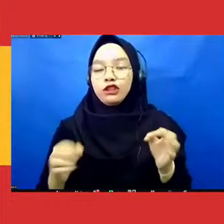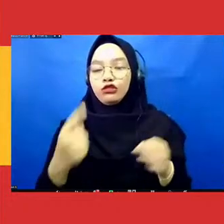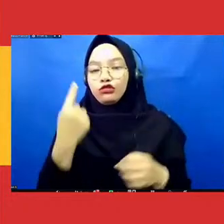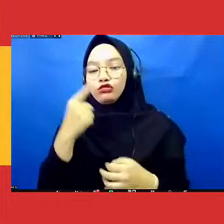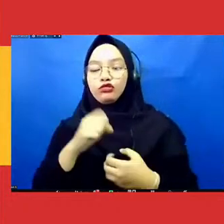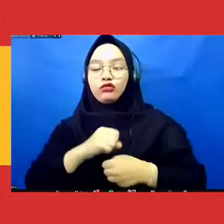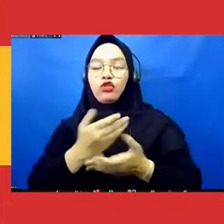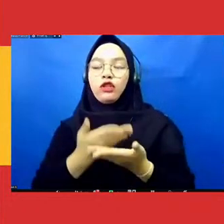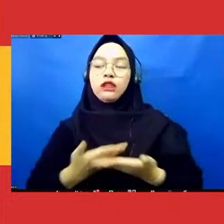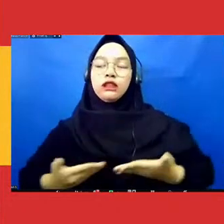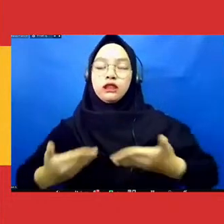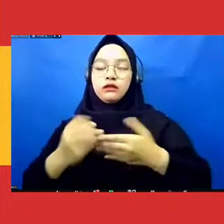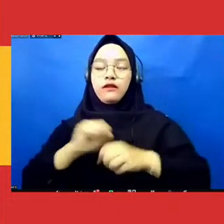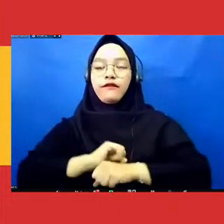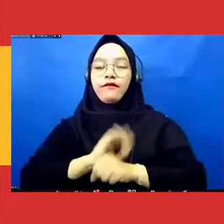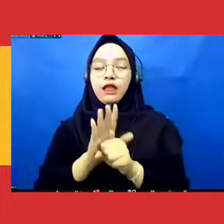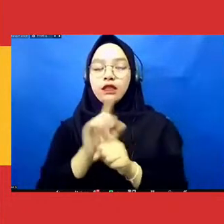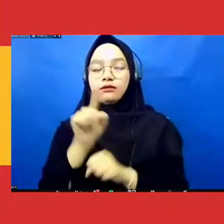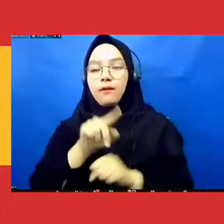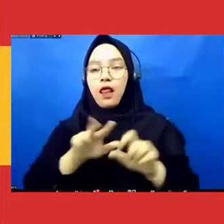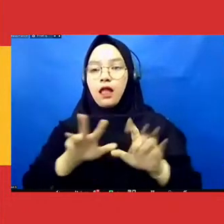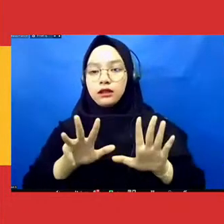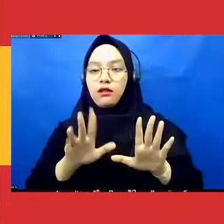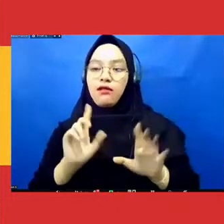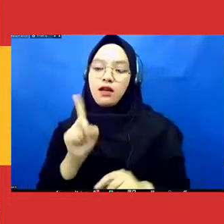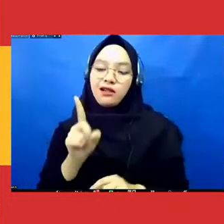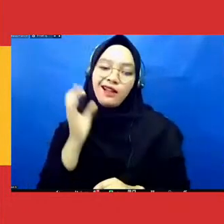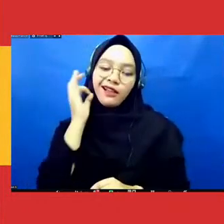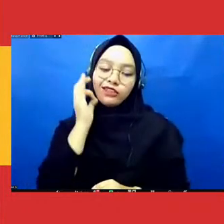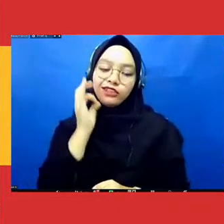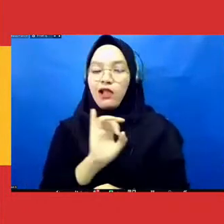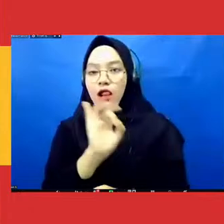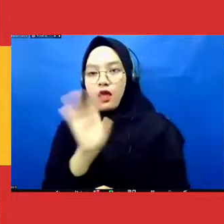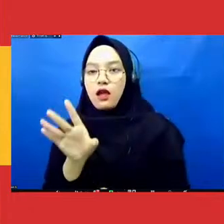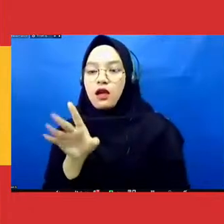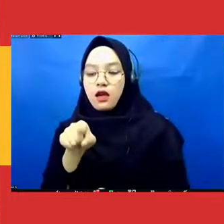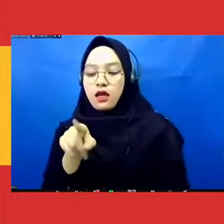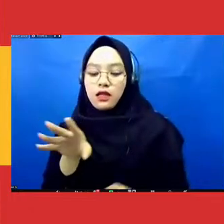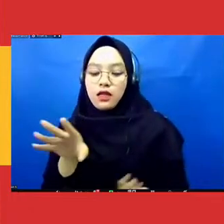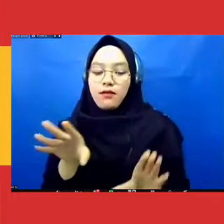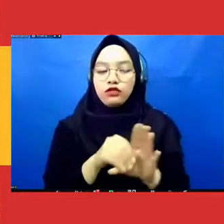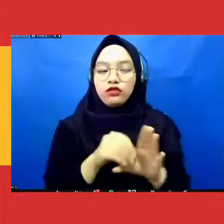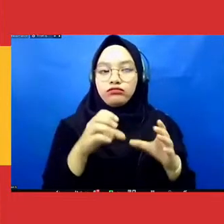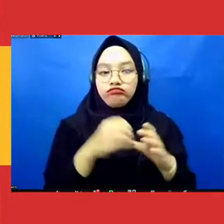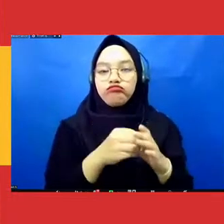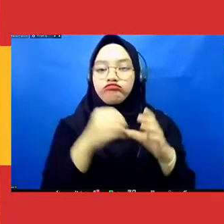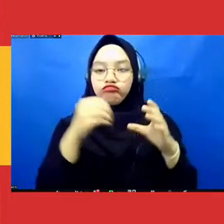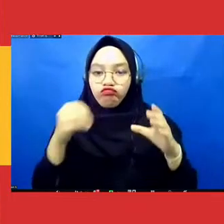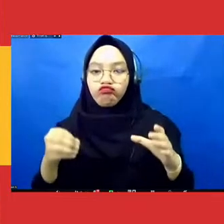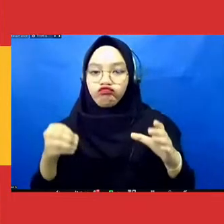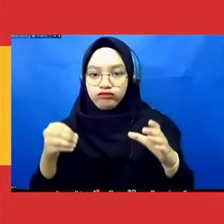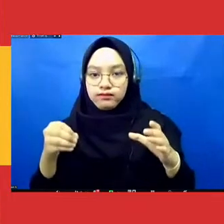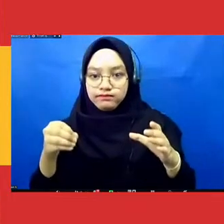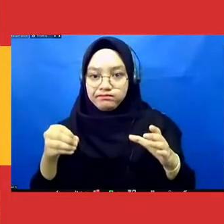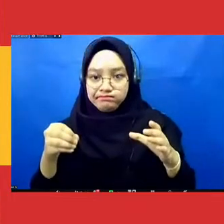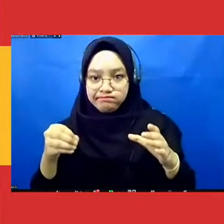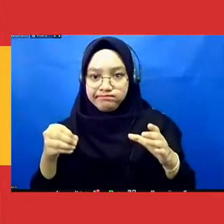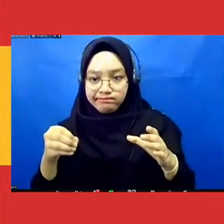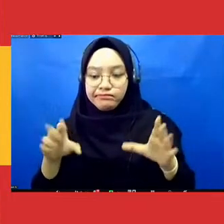lain terutama juga pada kaum minoritas maupun yang kelompok